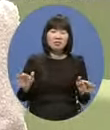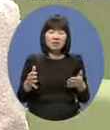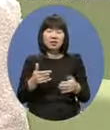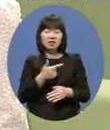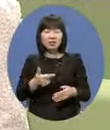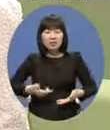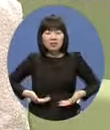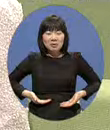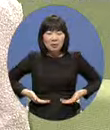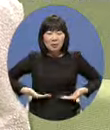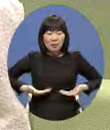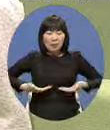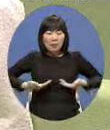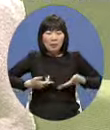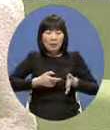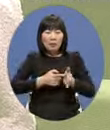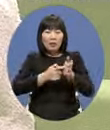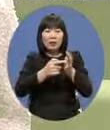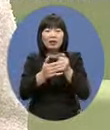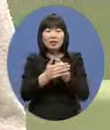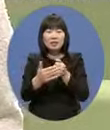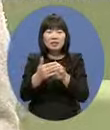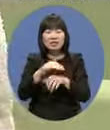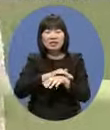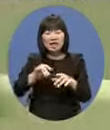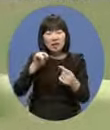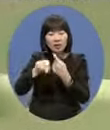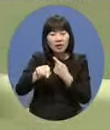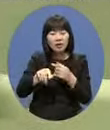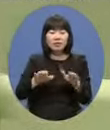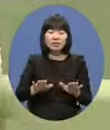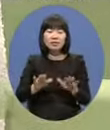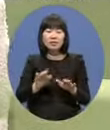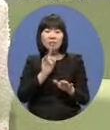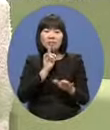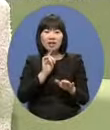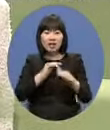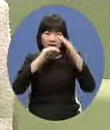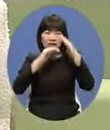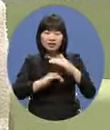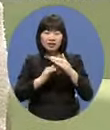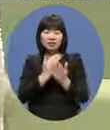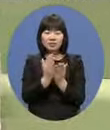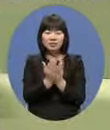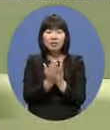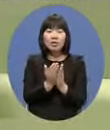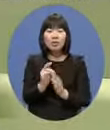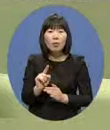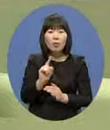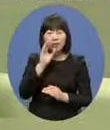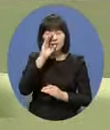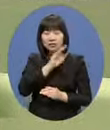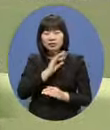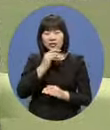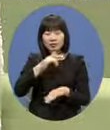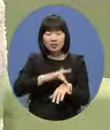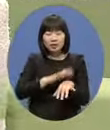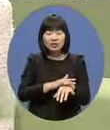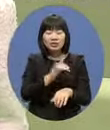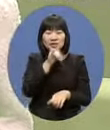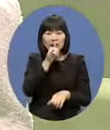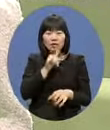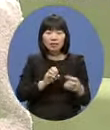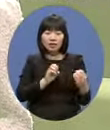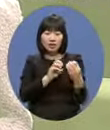바람에 이제 요게 이제 안 되는 거거든요 그래서 특히 지금 얘기하신 것처럼 몇몇 가지 되게 특히 나쁜 버릇들이 있어요 근데